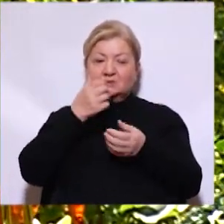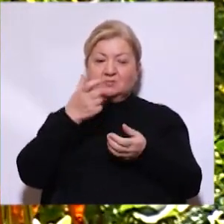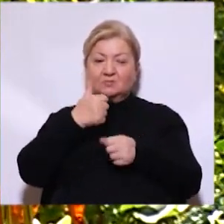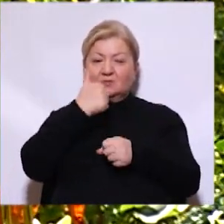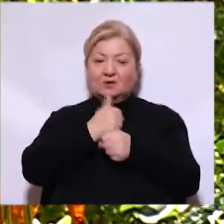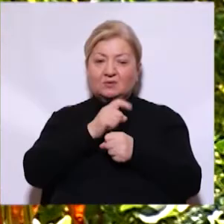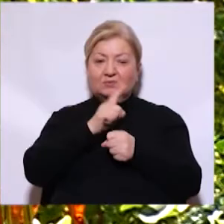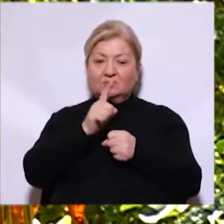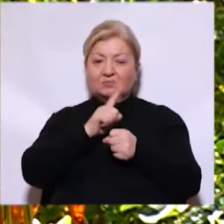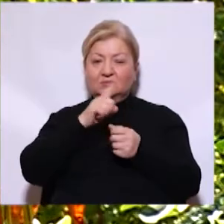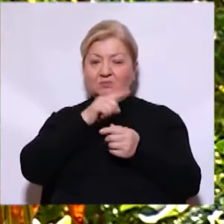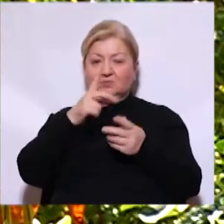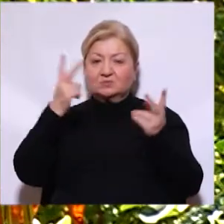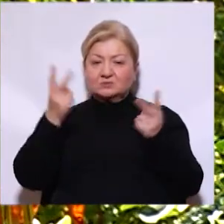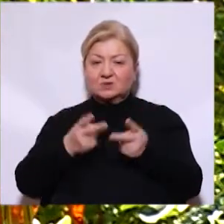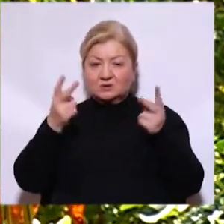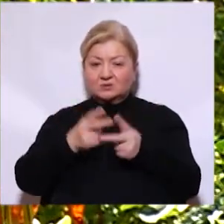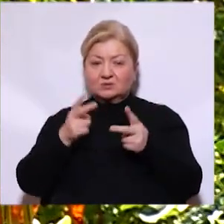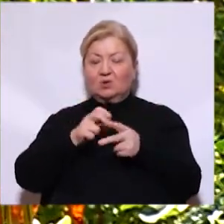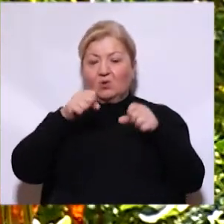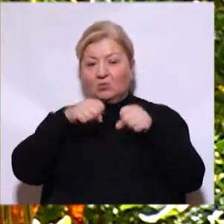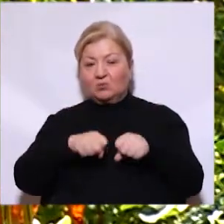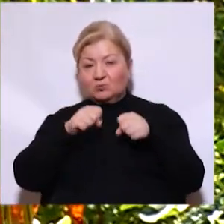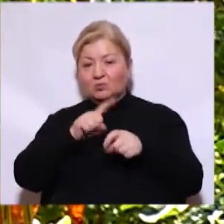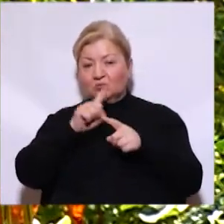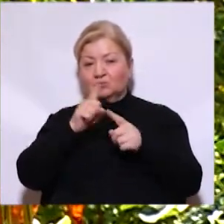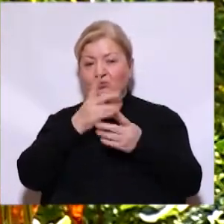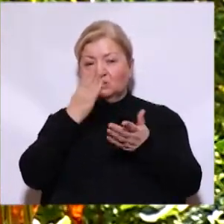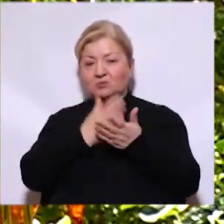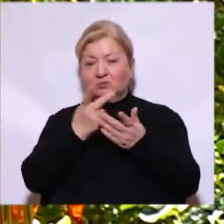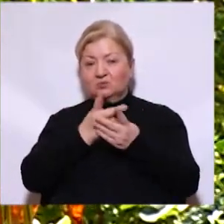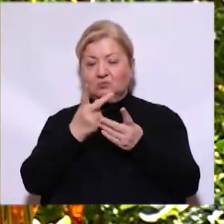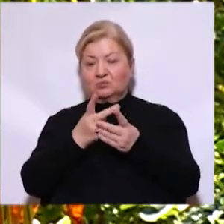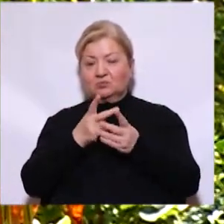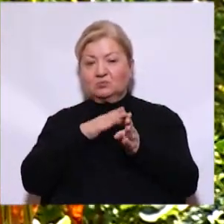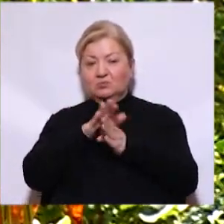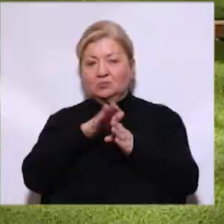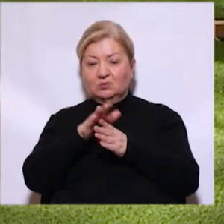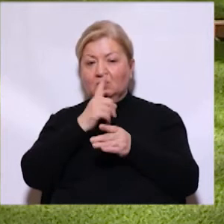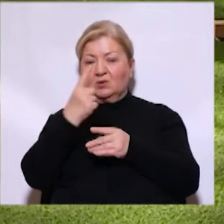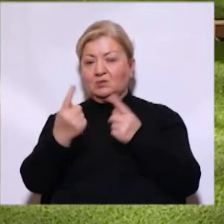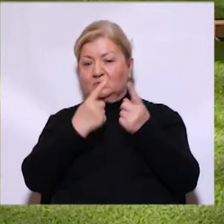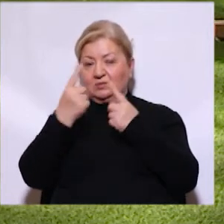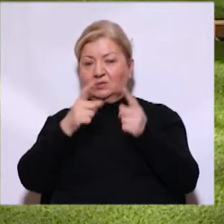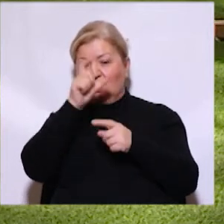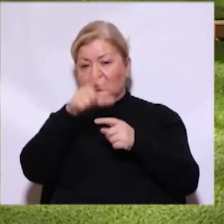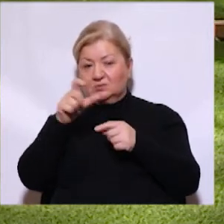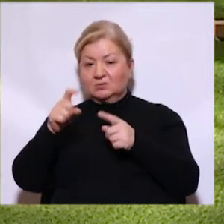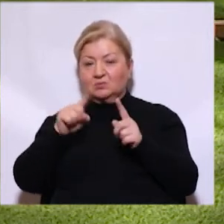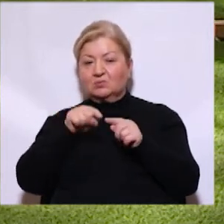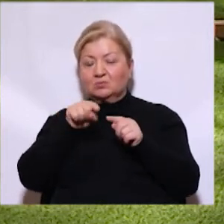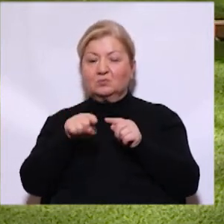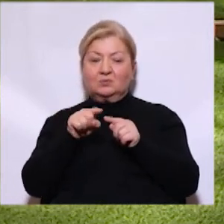საბაზისო მოთხოვნილებები, საბაზისო საჭიროებები და უფლებები რომ უნდა იყოს დაკმაყოფილებული თითოეული